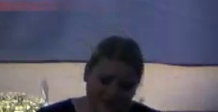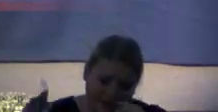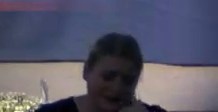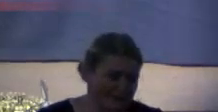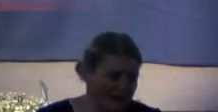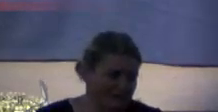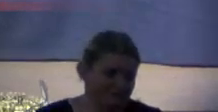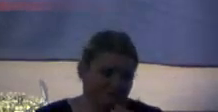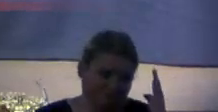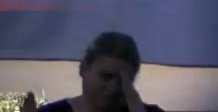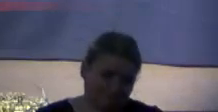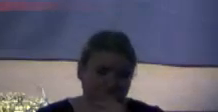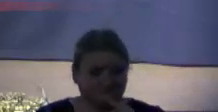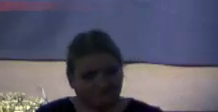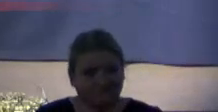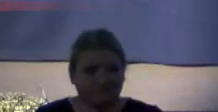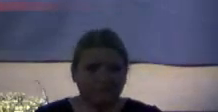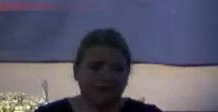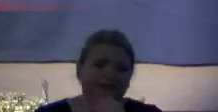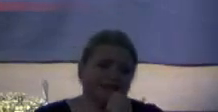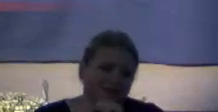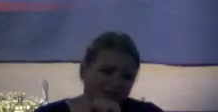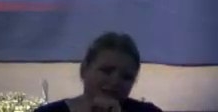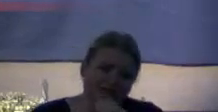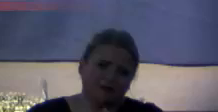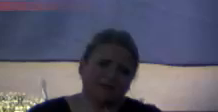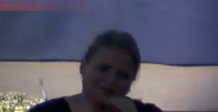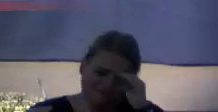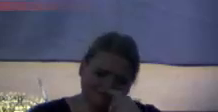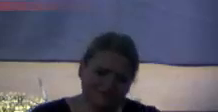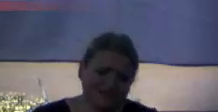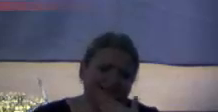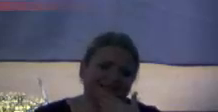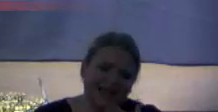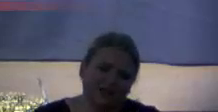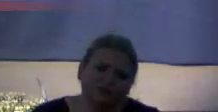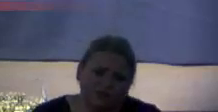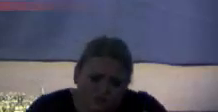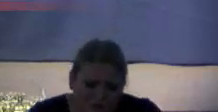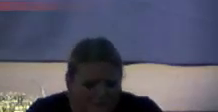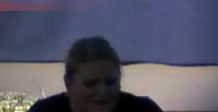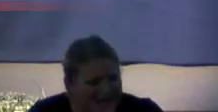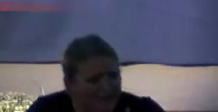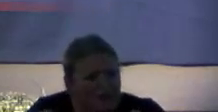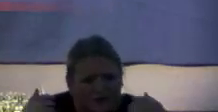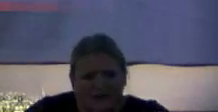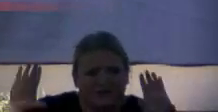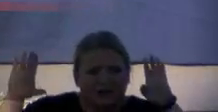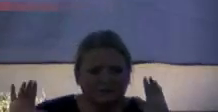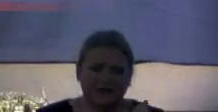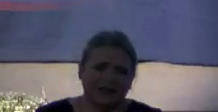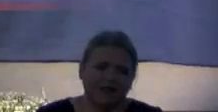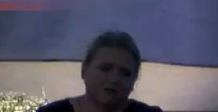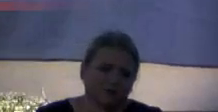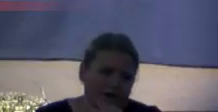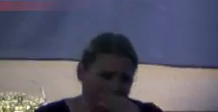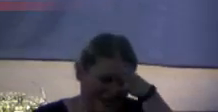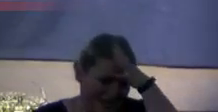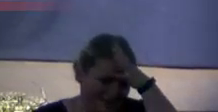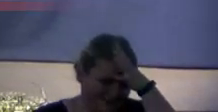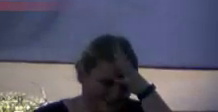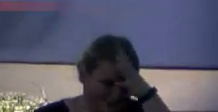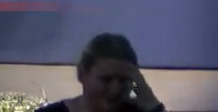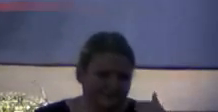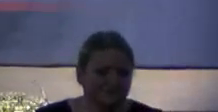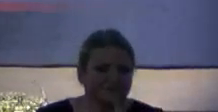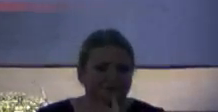you for raising me, loving me, teaching me. Thank you for cheering me on when I wanted to give up. I love you, Mom and Dad. Ba mẹ, con muốn nói lời